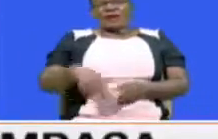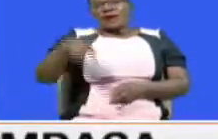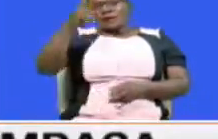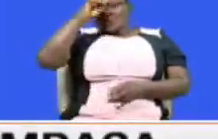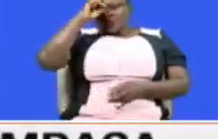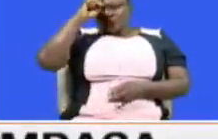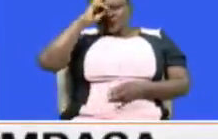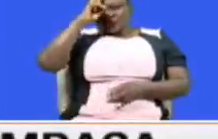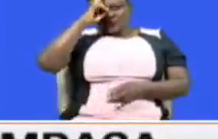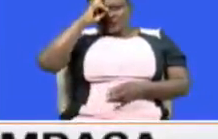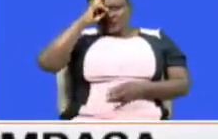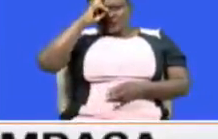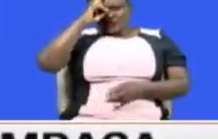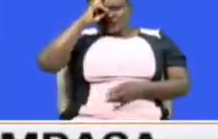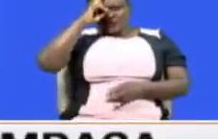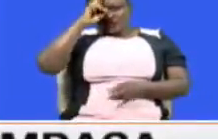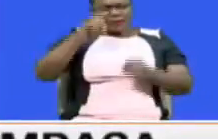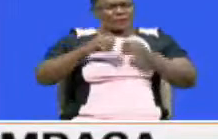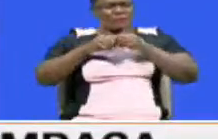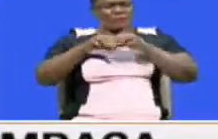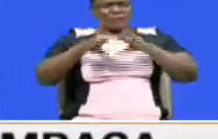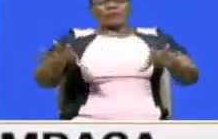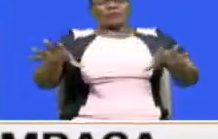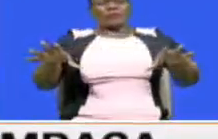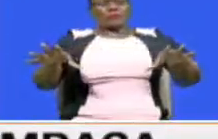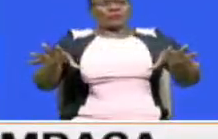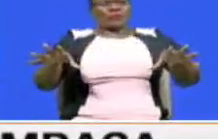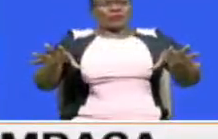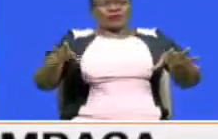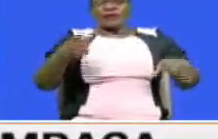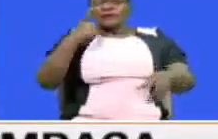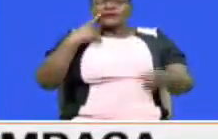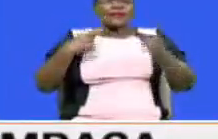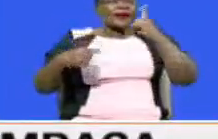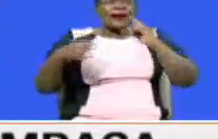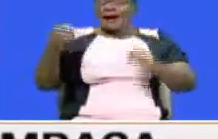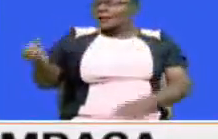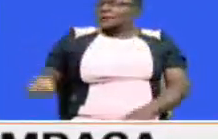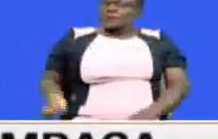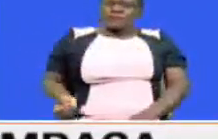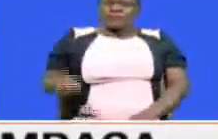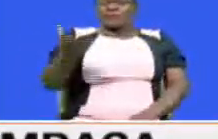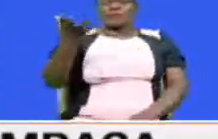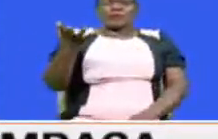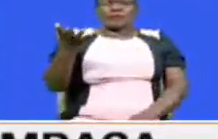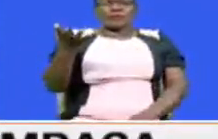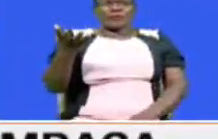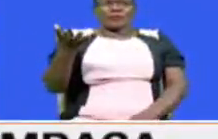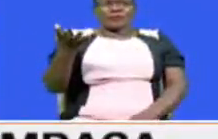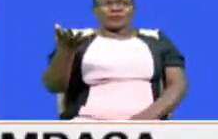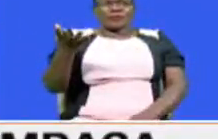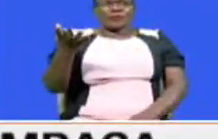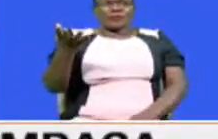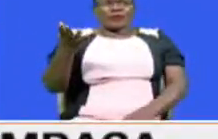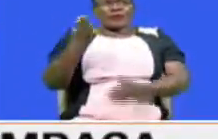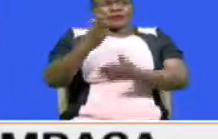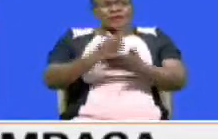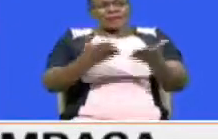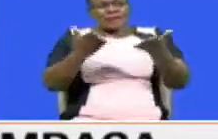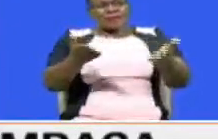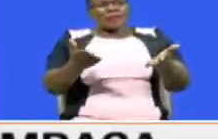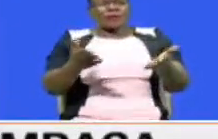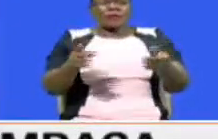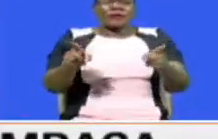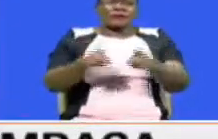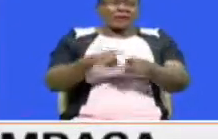Polisi hata hivyo walikuwa anga kutibua maandamano haya kwa kuwarushia wahusika vitoa wa machozi vilivyowakuta waliokuwemo